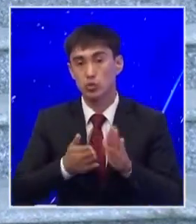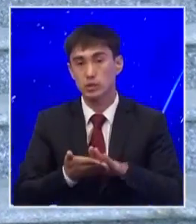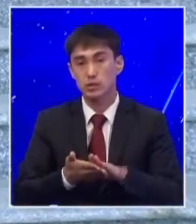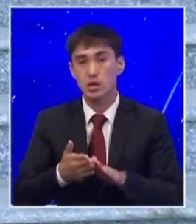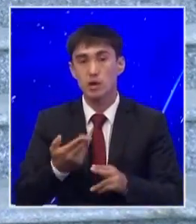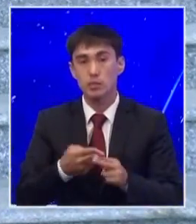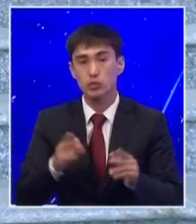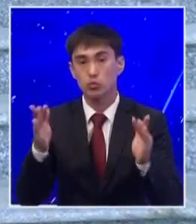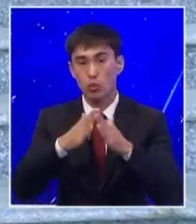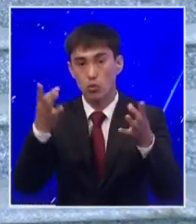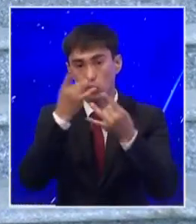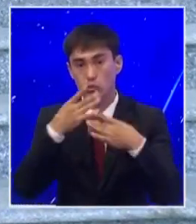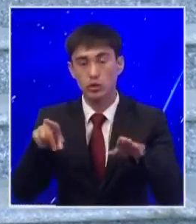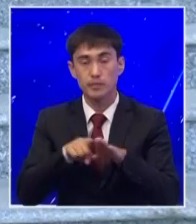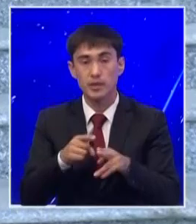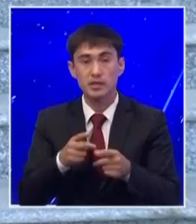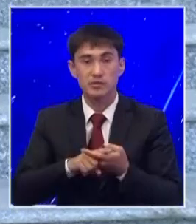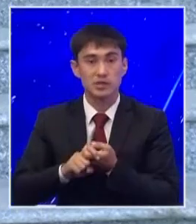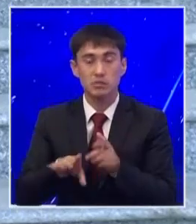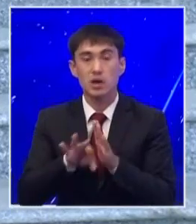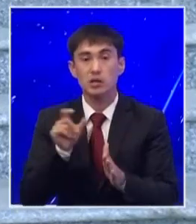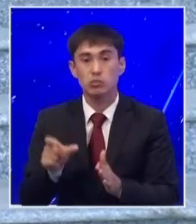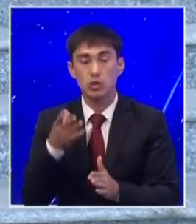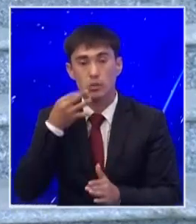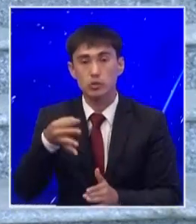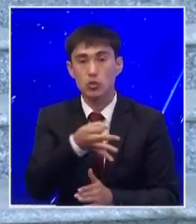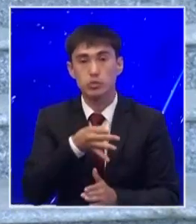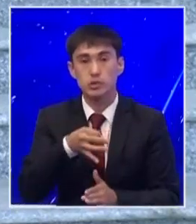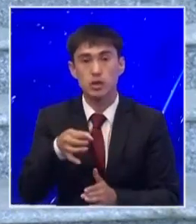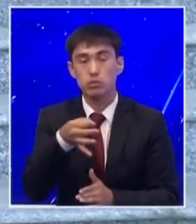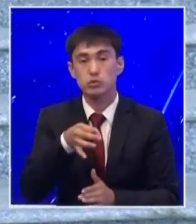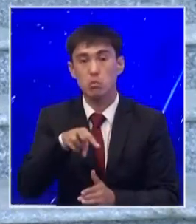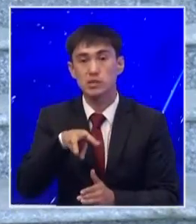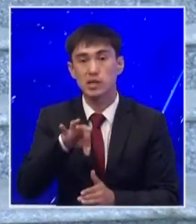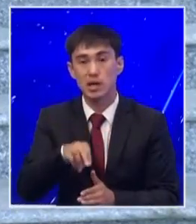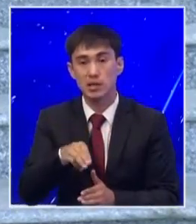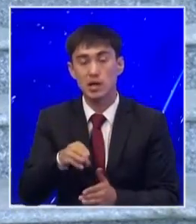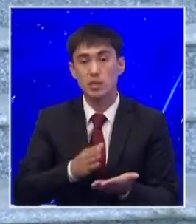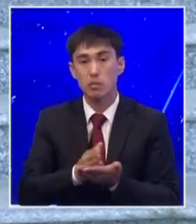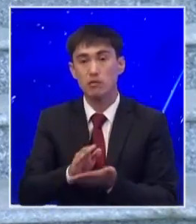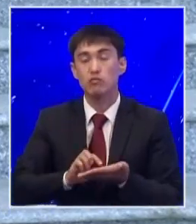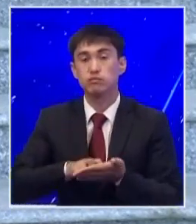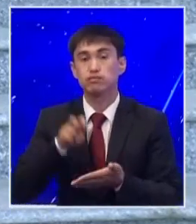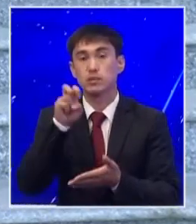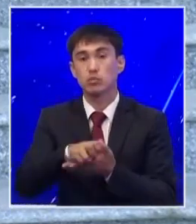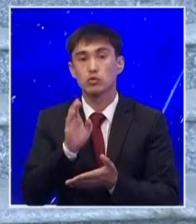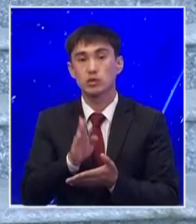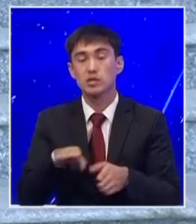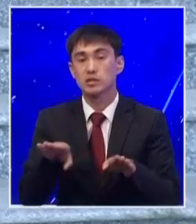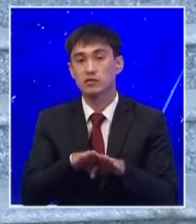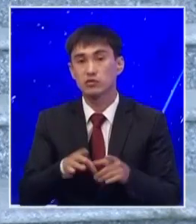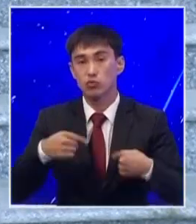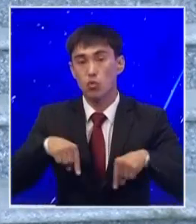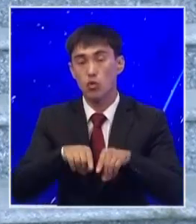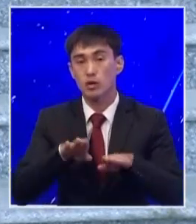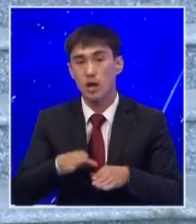в принципе, в Доме культуры. В связи с этим я, как депутат Алматинского областного маслихата, направлю запрос в соответствующие